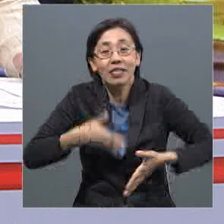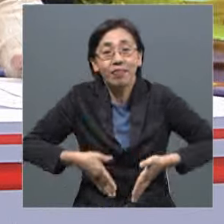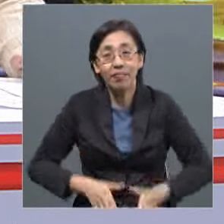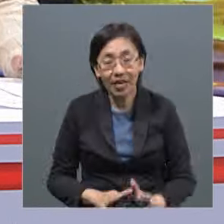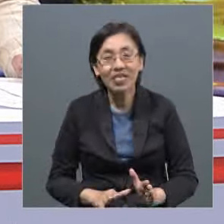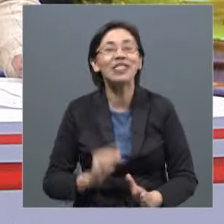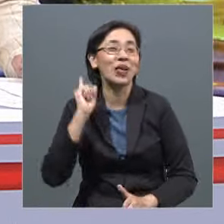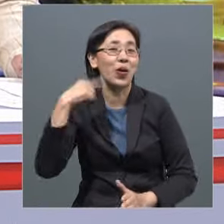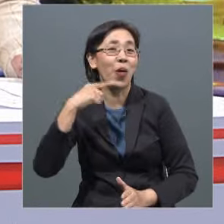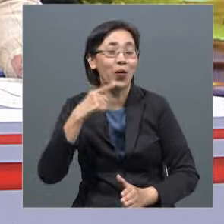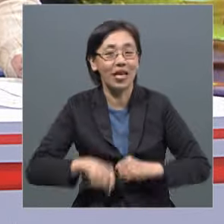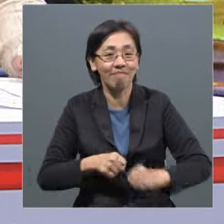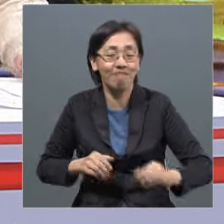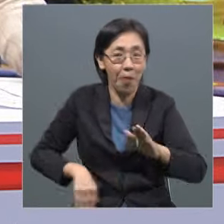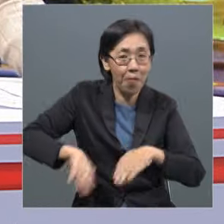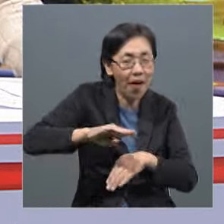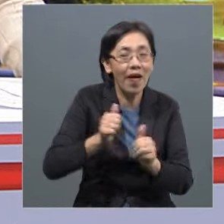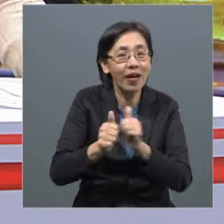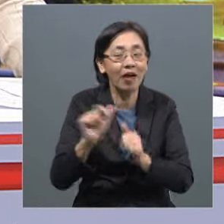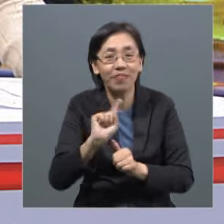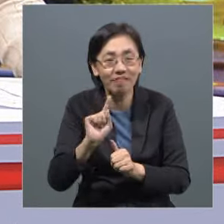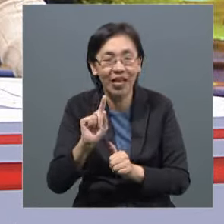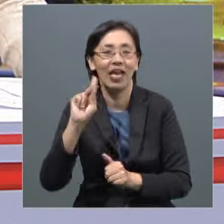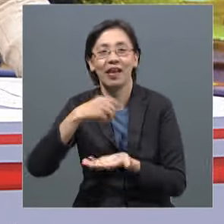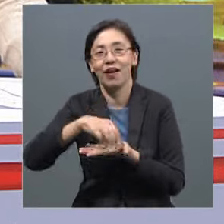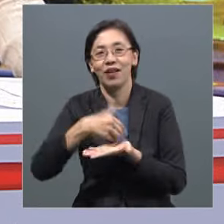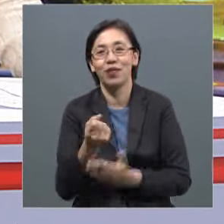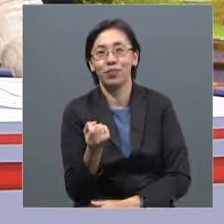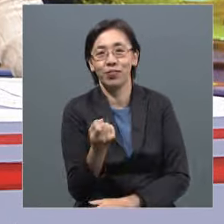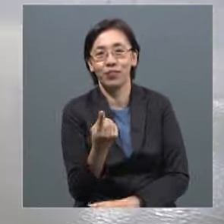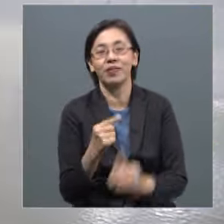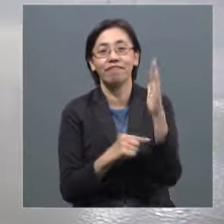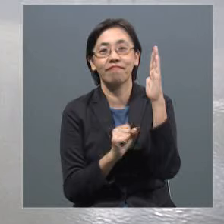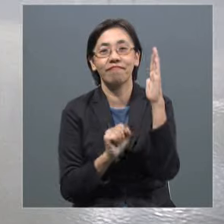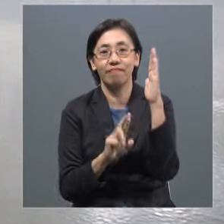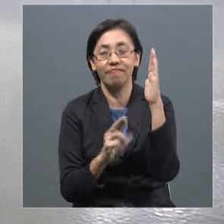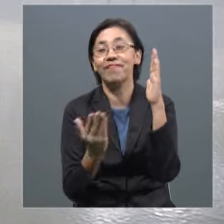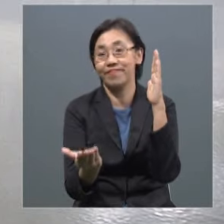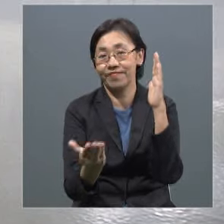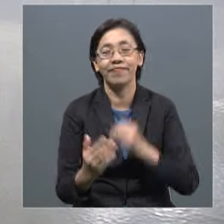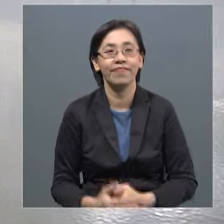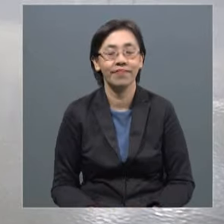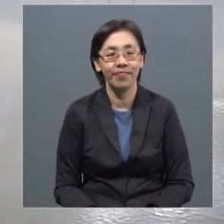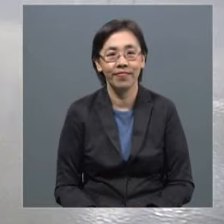ผู้สื่อข่าวของเราคุณธราวุฒิวิชัยดิษฐ์รายงานสดมาจากสุราษฎร์ธานีครับคุณธราวุฒิเชิญครับ